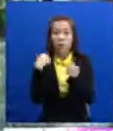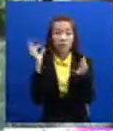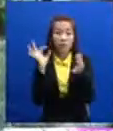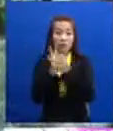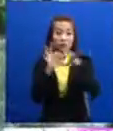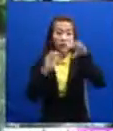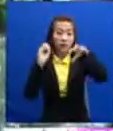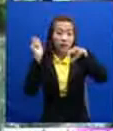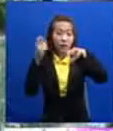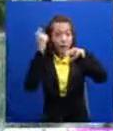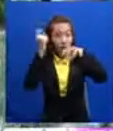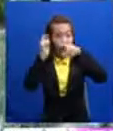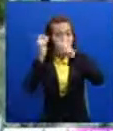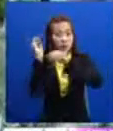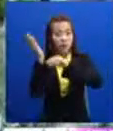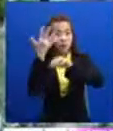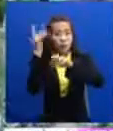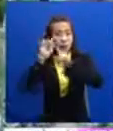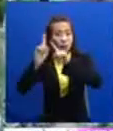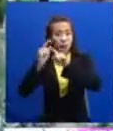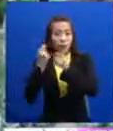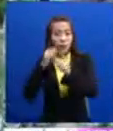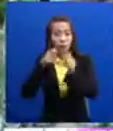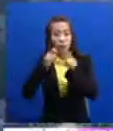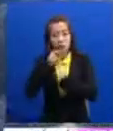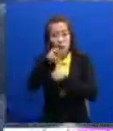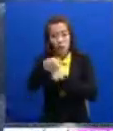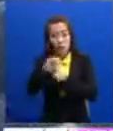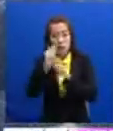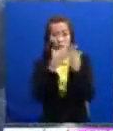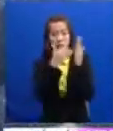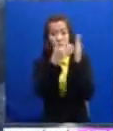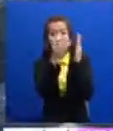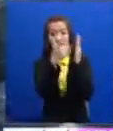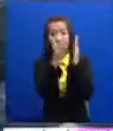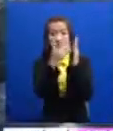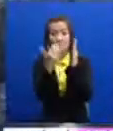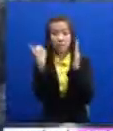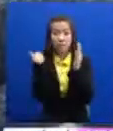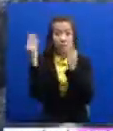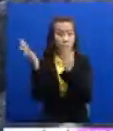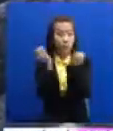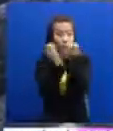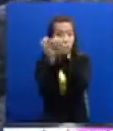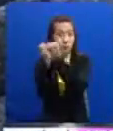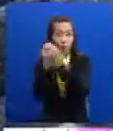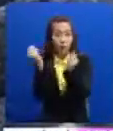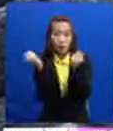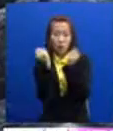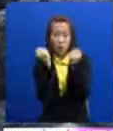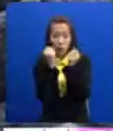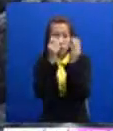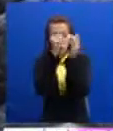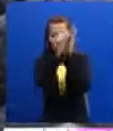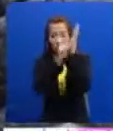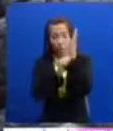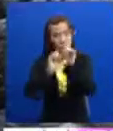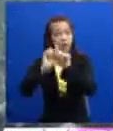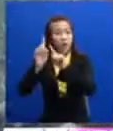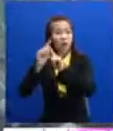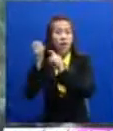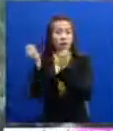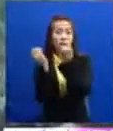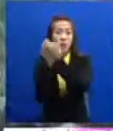อุตุนิยมวิทยาจังหวัดนครราชสีมาเปิดเผยว่าผ้าต่วนออกเฉียงเหนือมีลักษณะอากาศหนาวเย็นลงต่อเนื่องตลอดทั้งสัปดาห์นี้